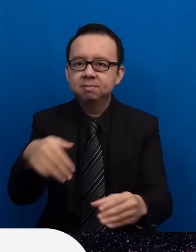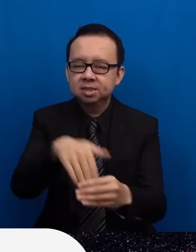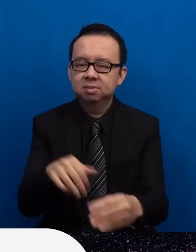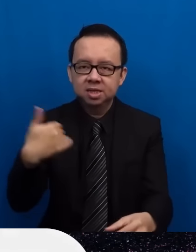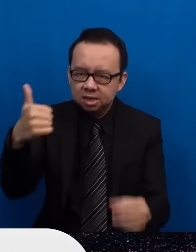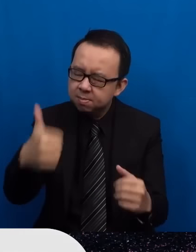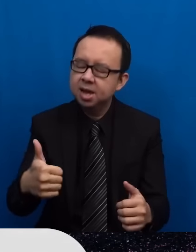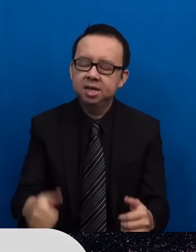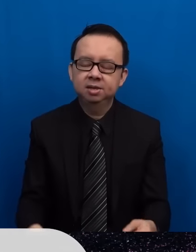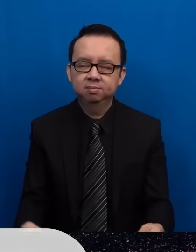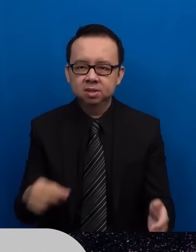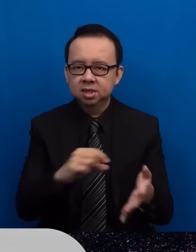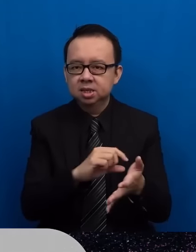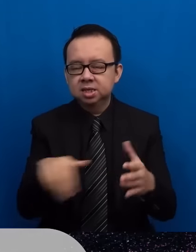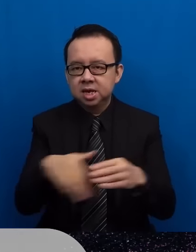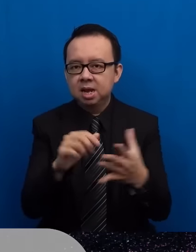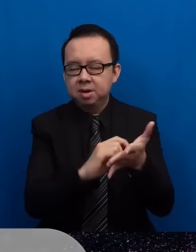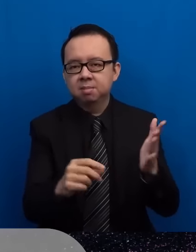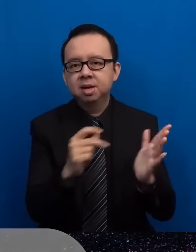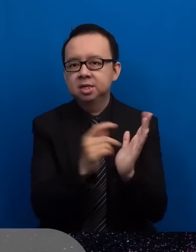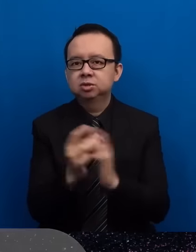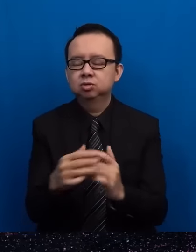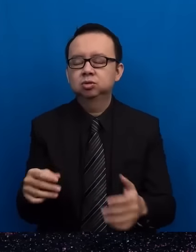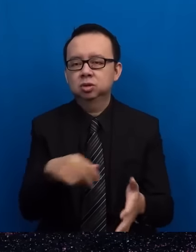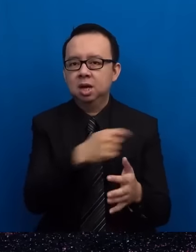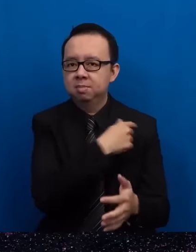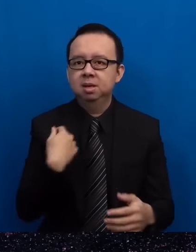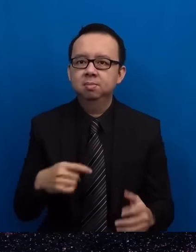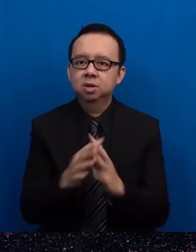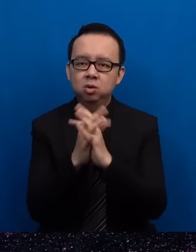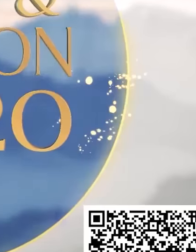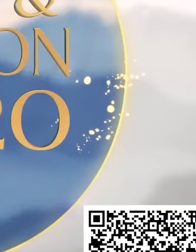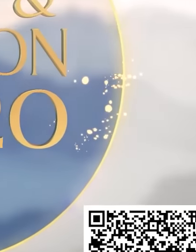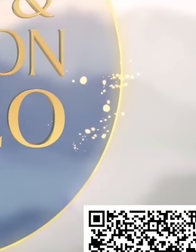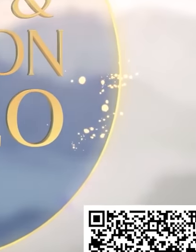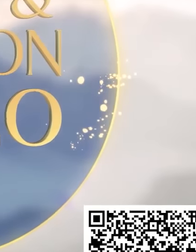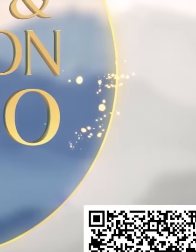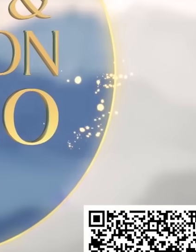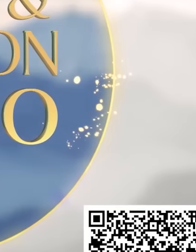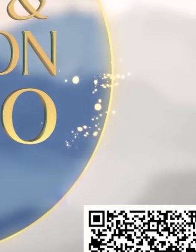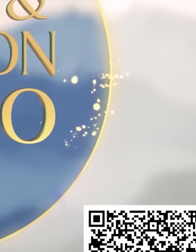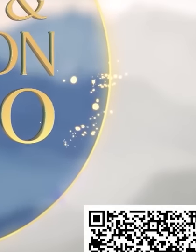nama Tuhan Yesus kami berdoa, haleluya, amin.